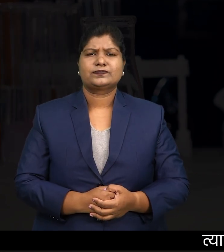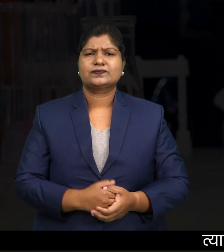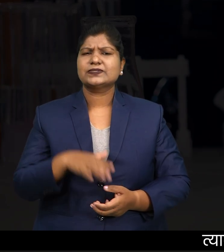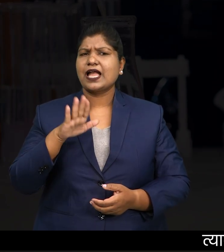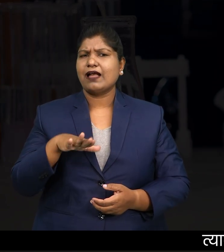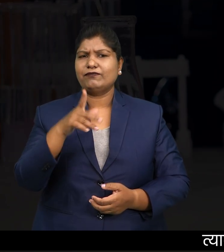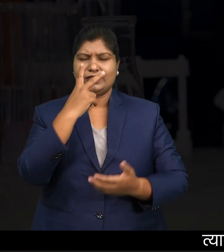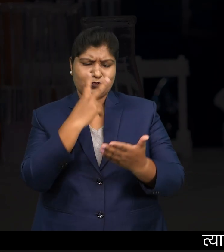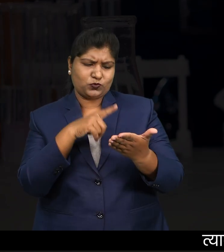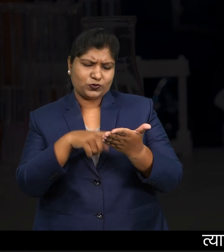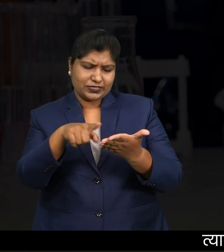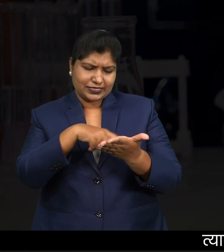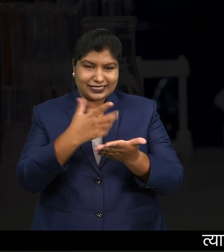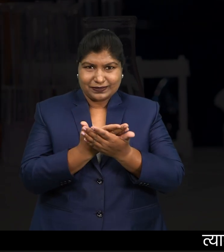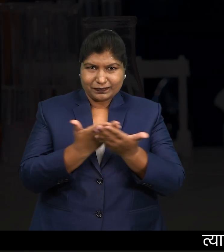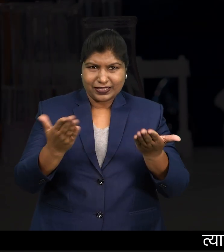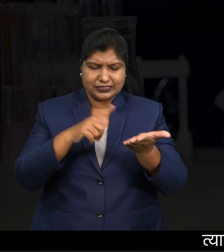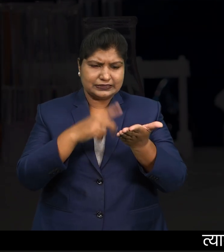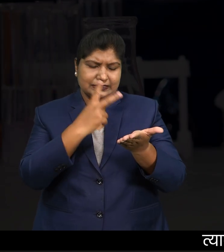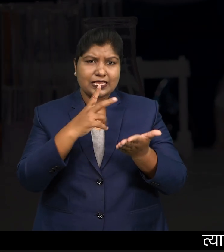त्यावर तेलकट डाग आहे का?